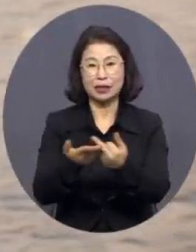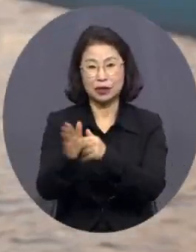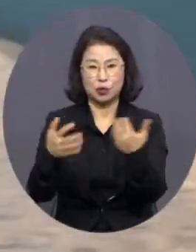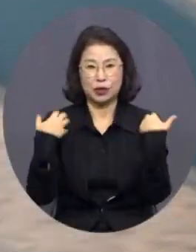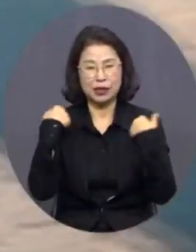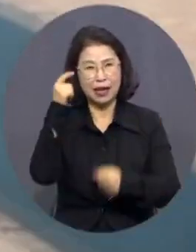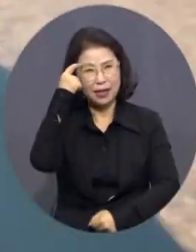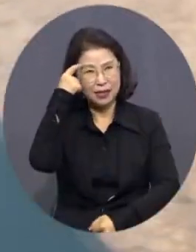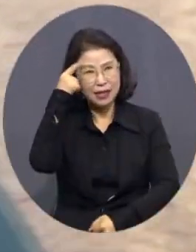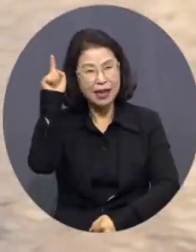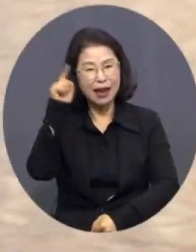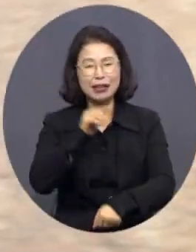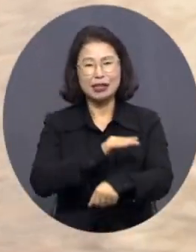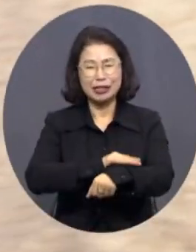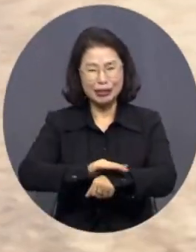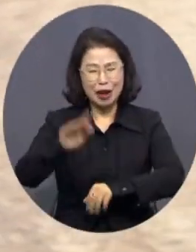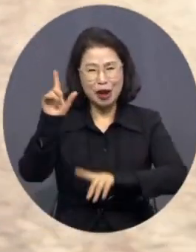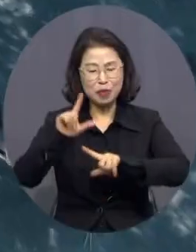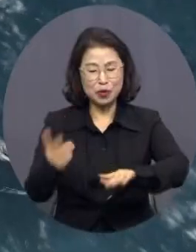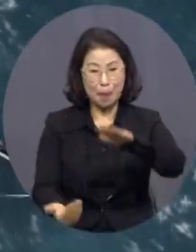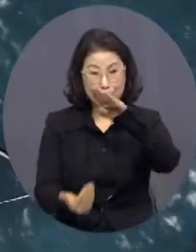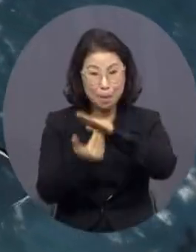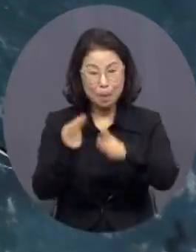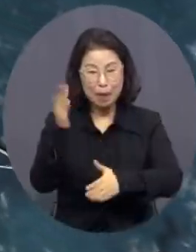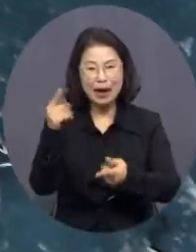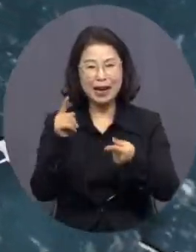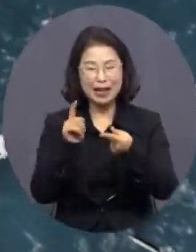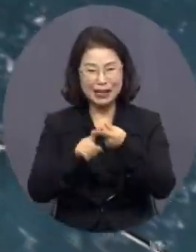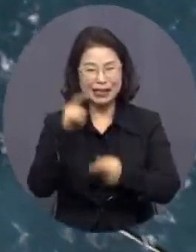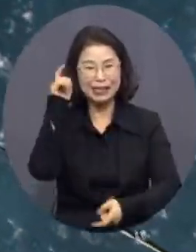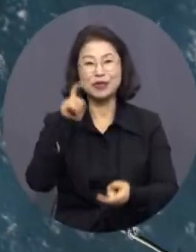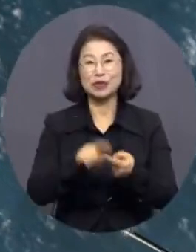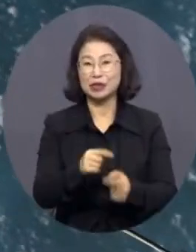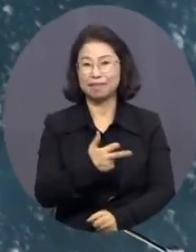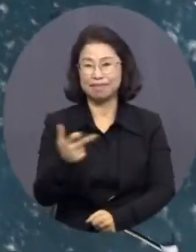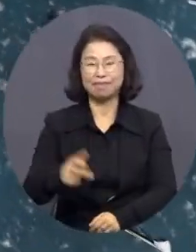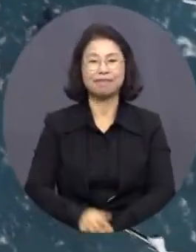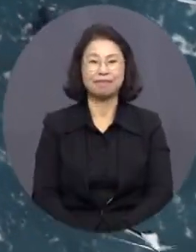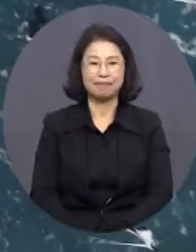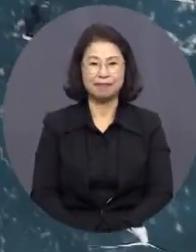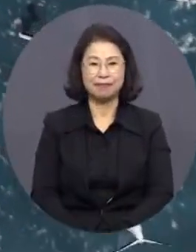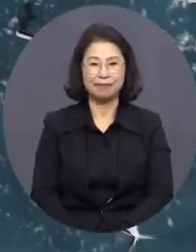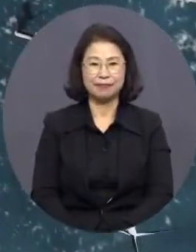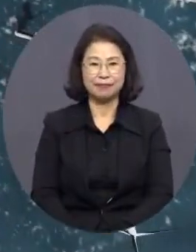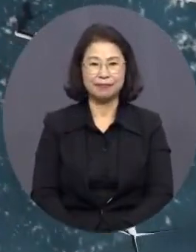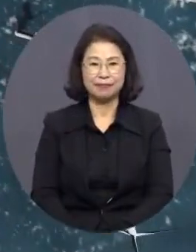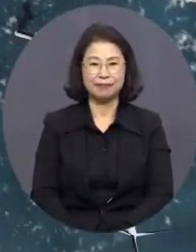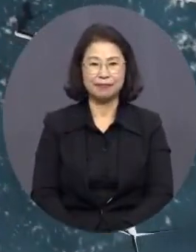구상이 제대로 실현될지 주목됩니다 MBC 뉴스 송원일